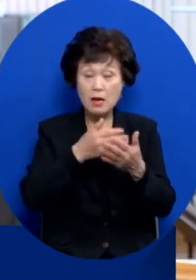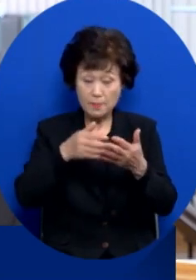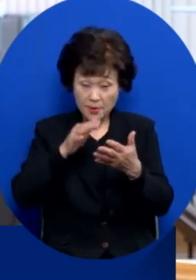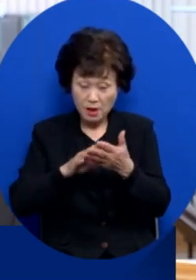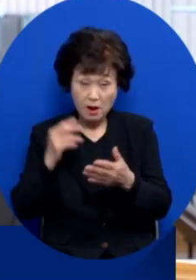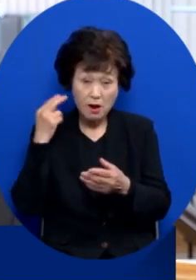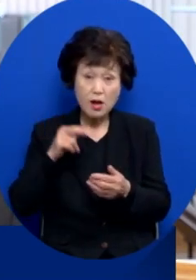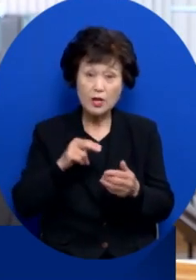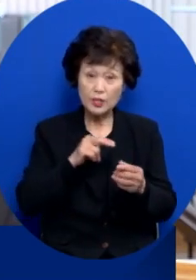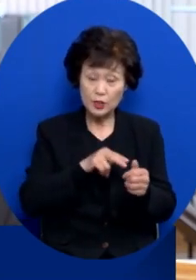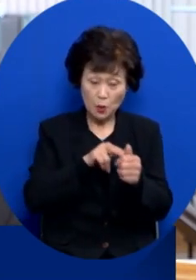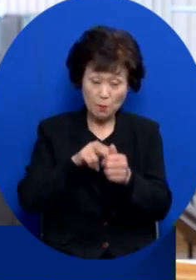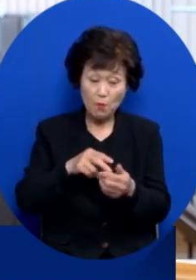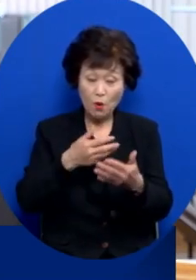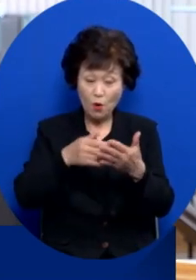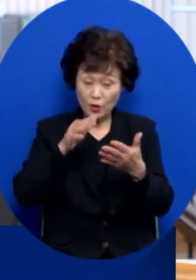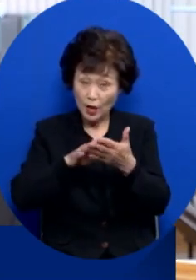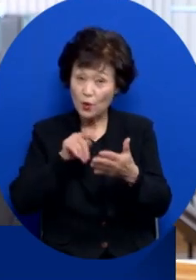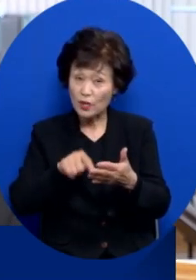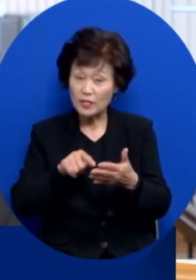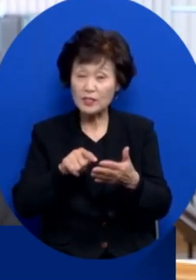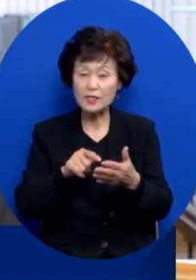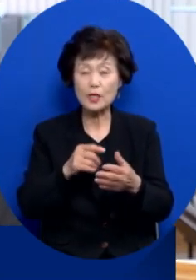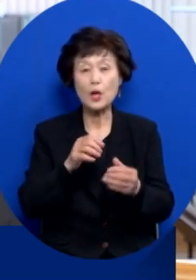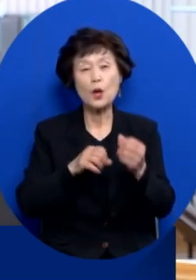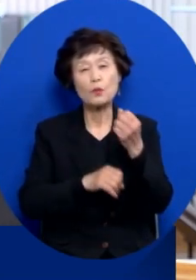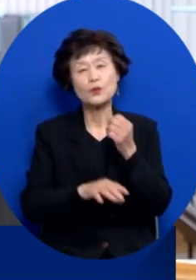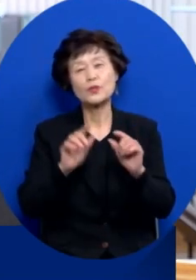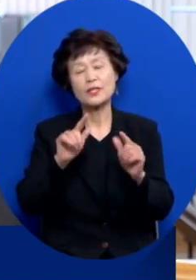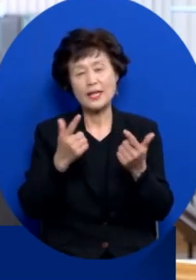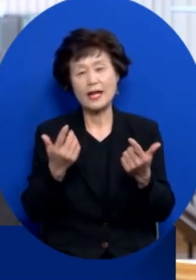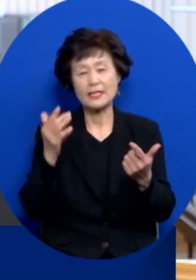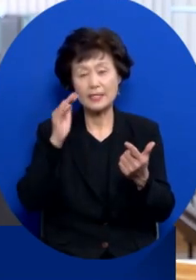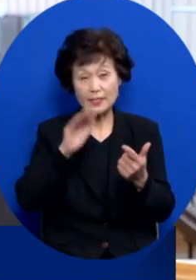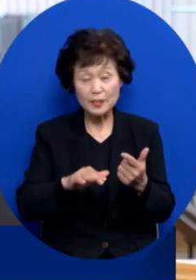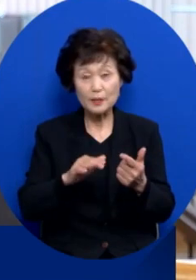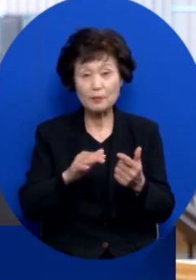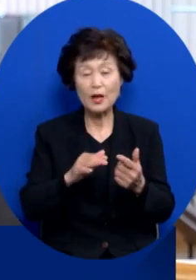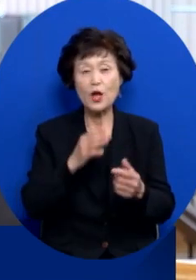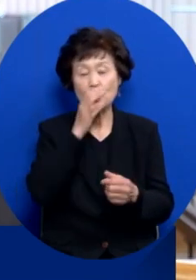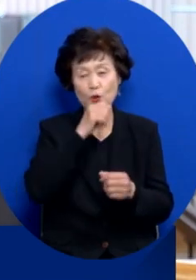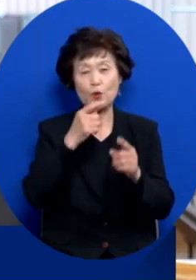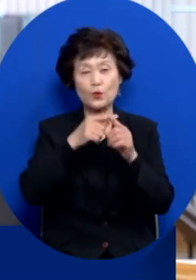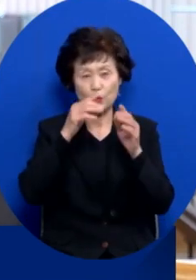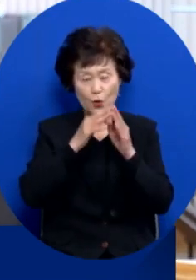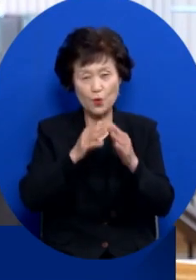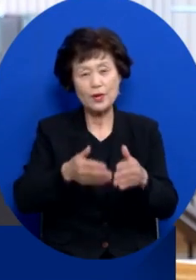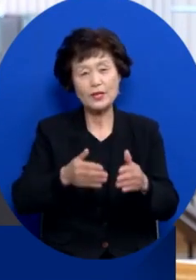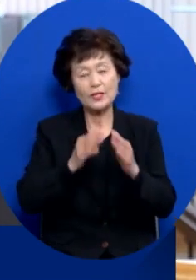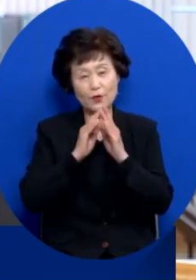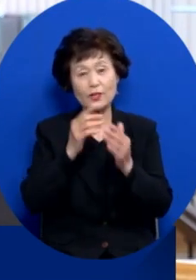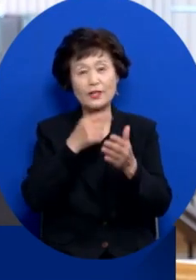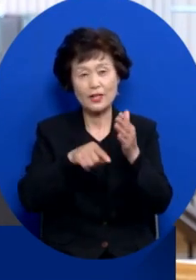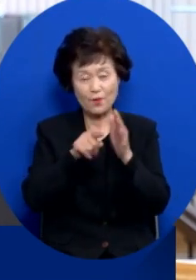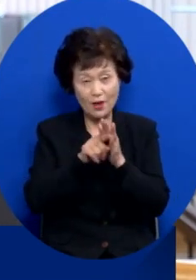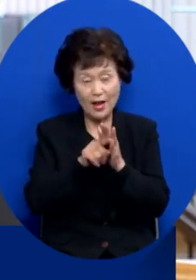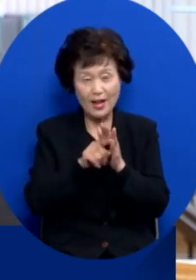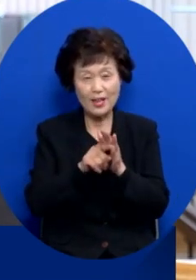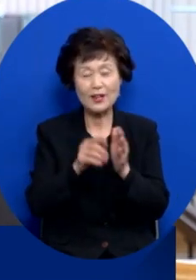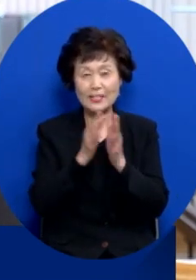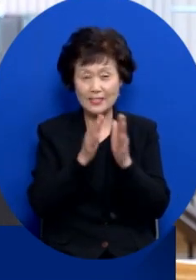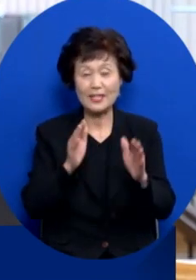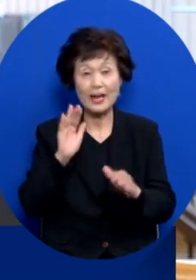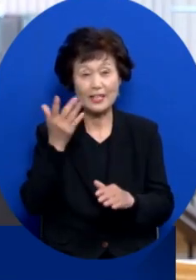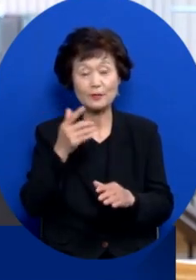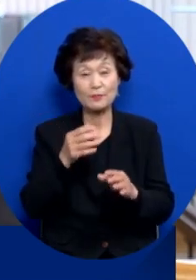그릇이 될 수가 있고 교회를 건강하게 세우는 좋은 툴이 될수 있다는 걸 깨닫고 그래서 제가 구슬을 전달하는 것이